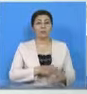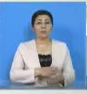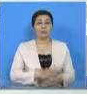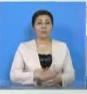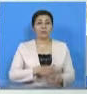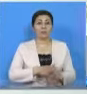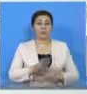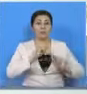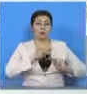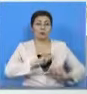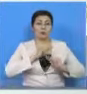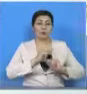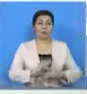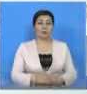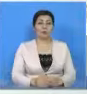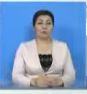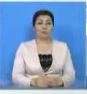толық жұмыс істеудеміз.